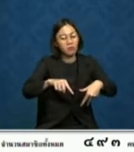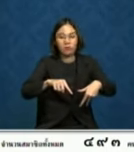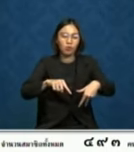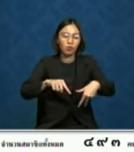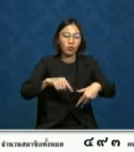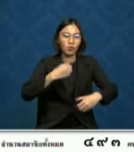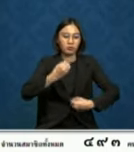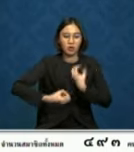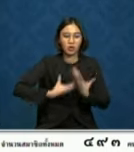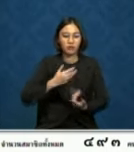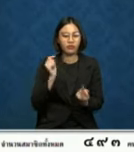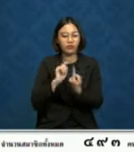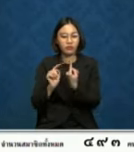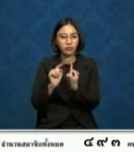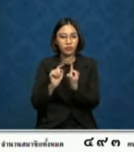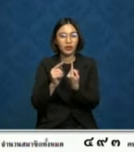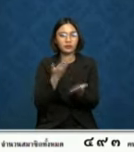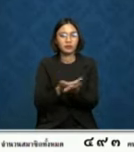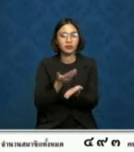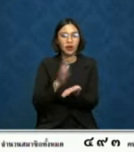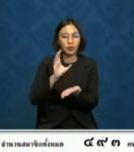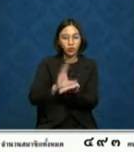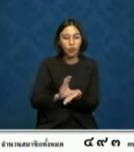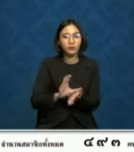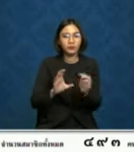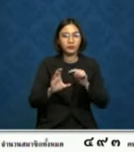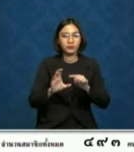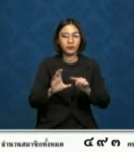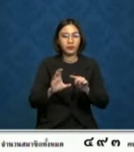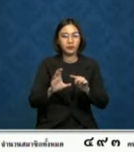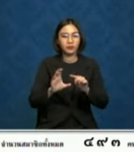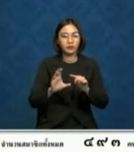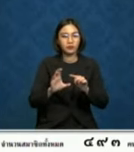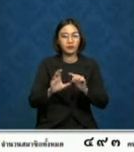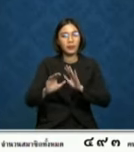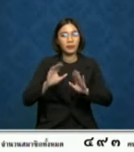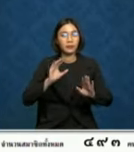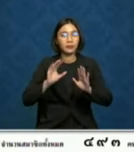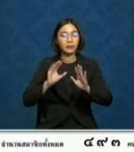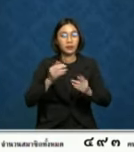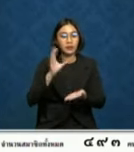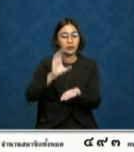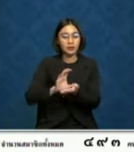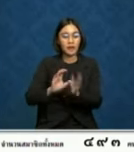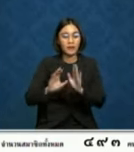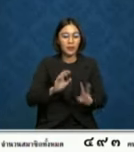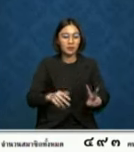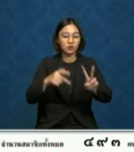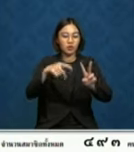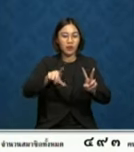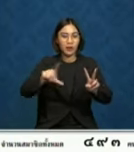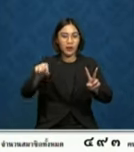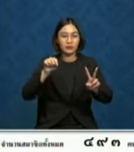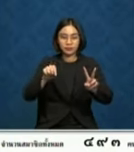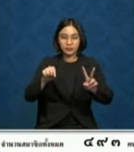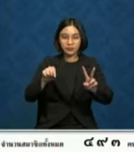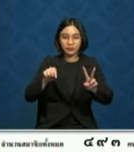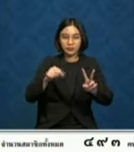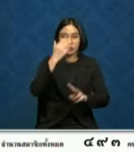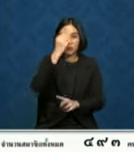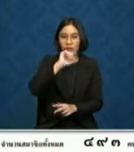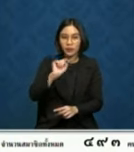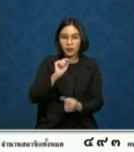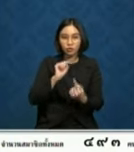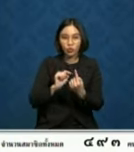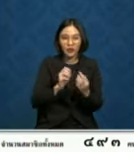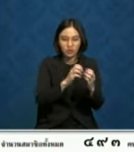เอามาจากเอ่องบประมาณก้อนที่ประมาณที่ตั้งไว้ประมาณสัก 2,000ล้านบาทนี่แหละครับที่เ่อ